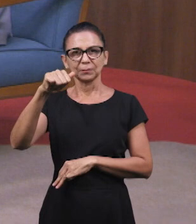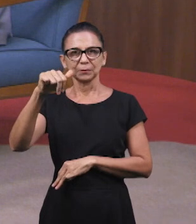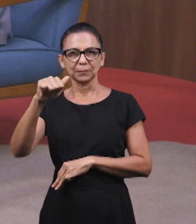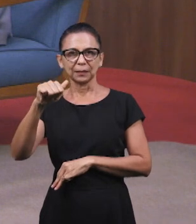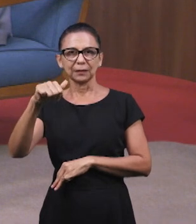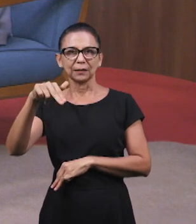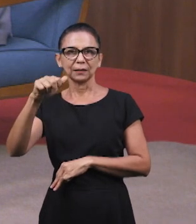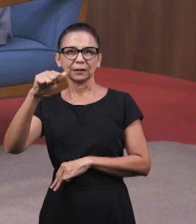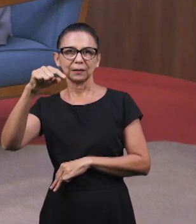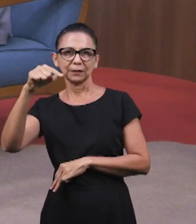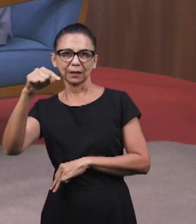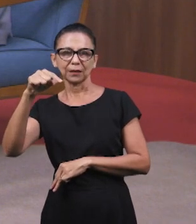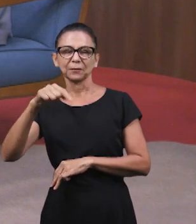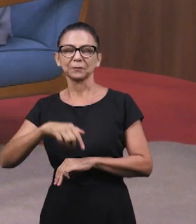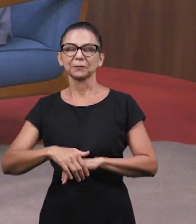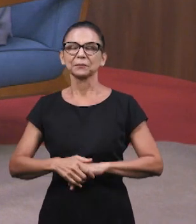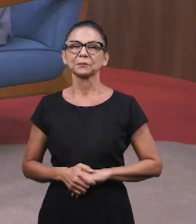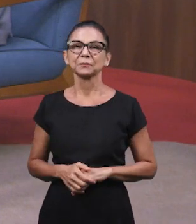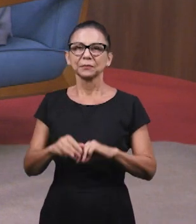les matins.